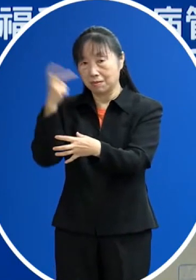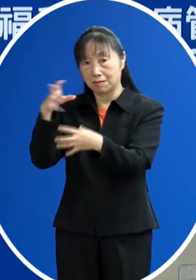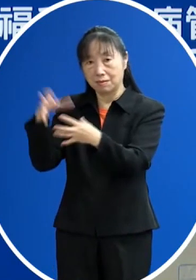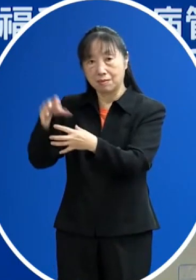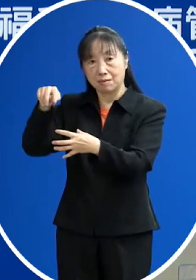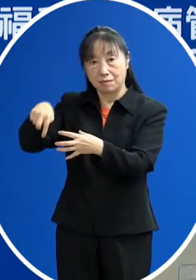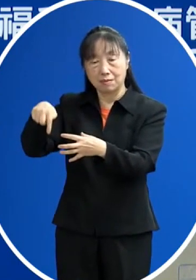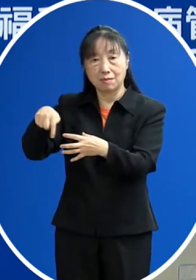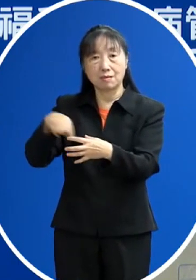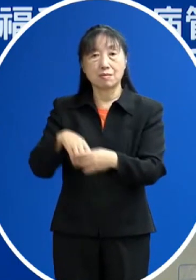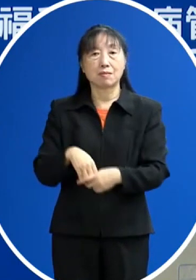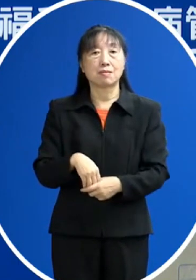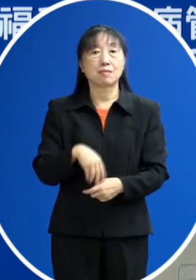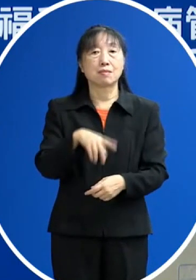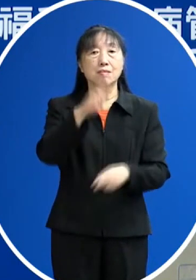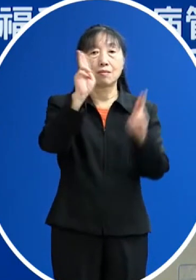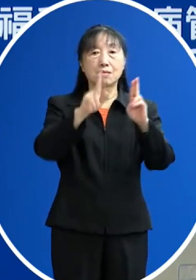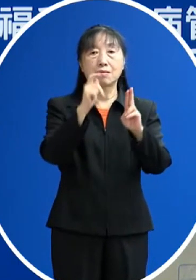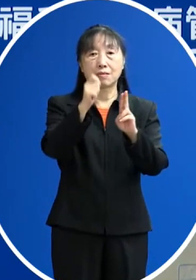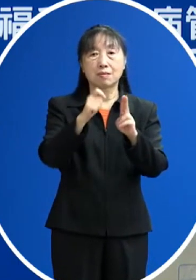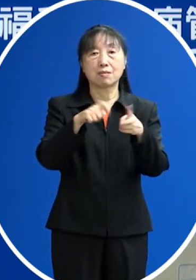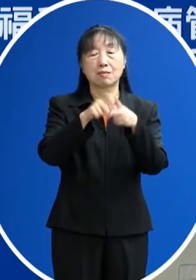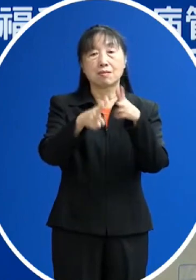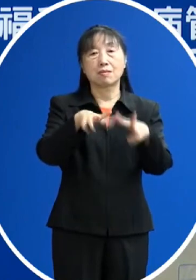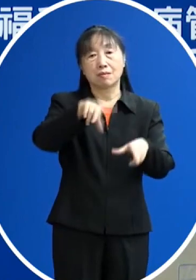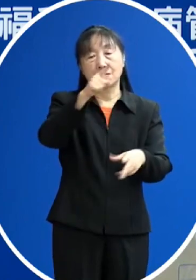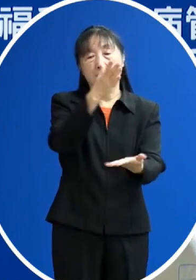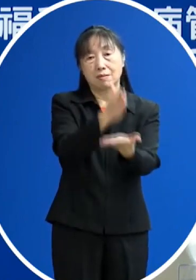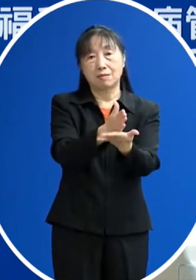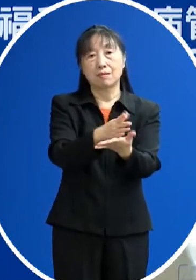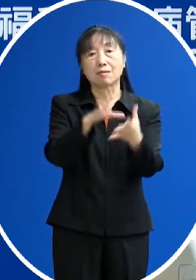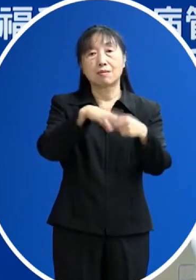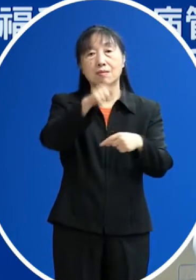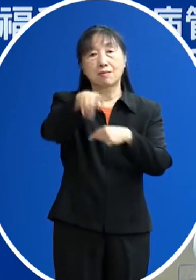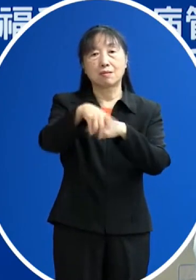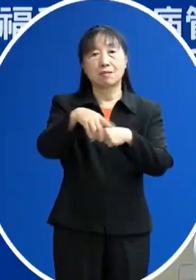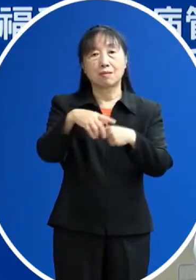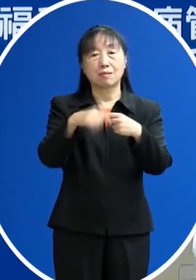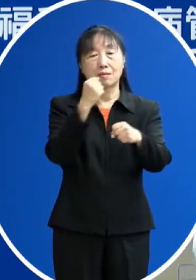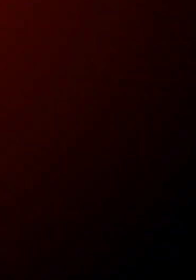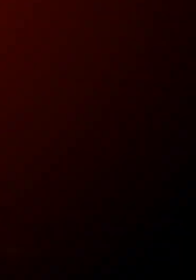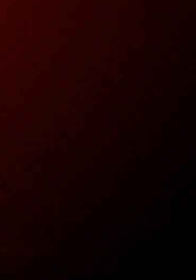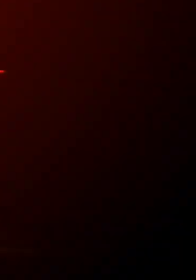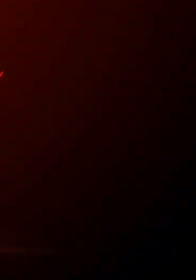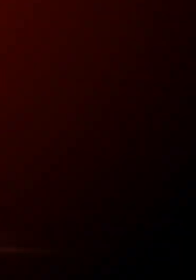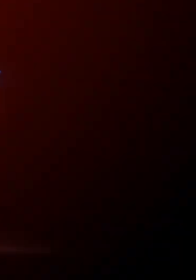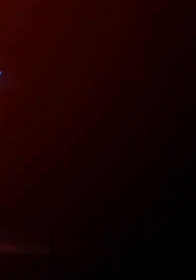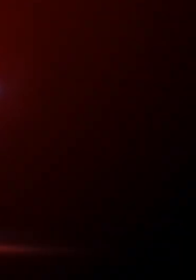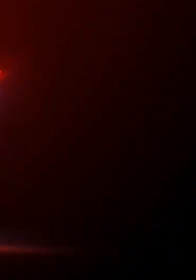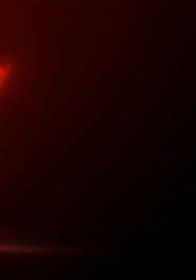好，哦，然后该电子厂就先停工，哦，因为全部的人都已经都居隔了。